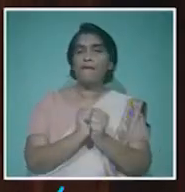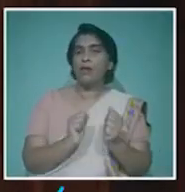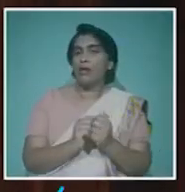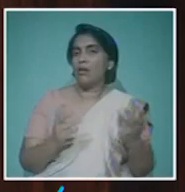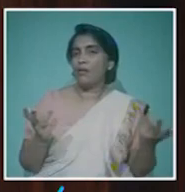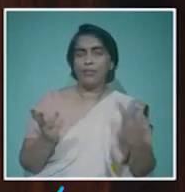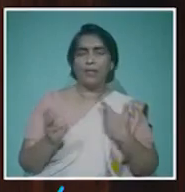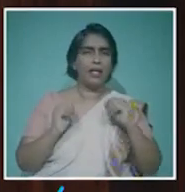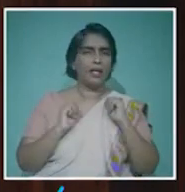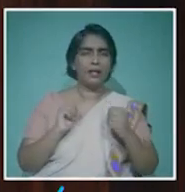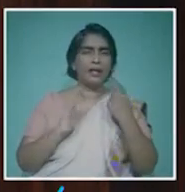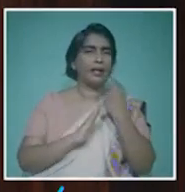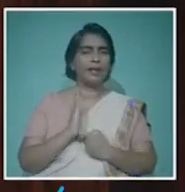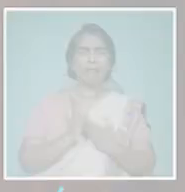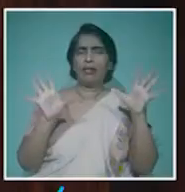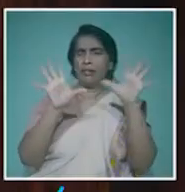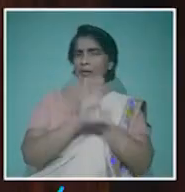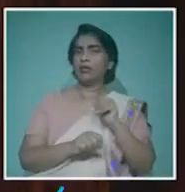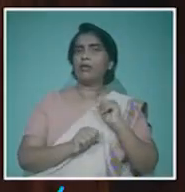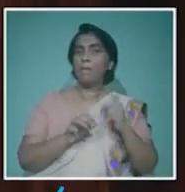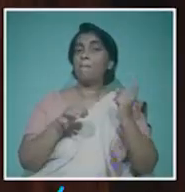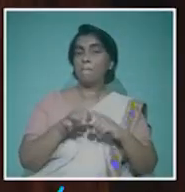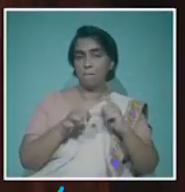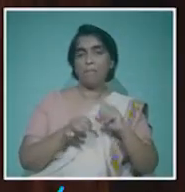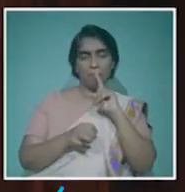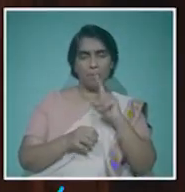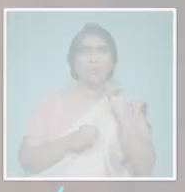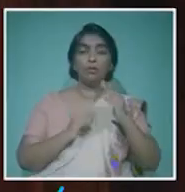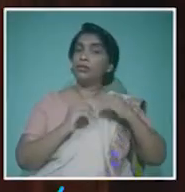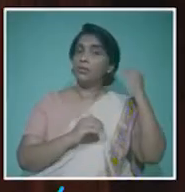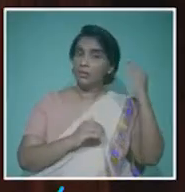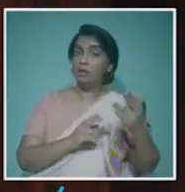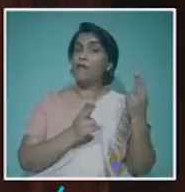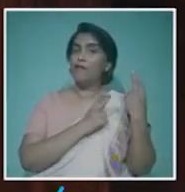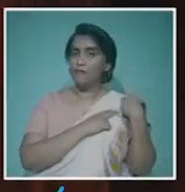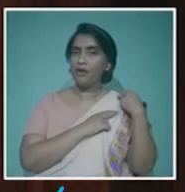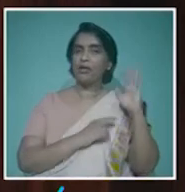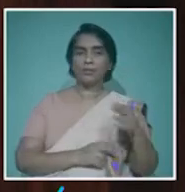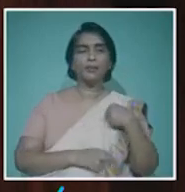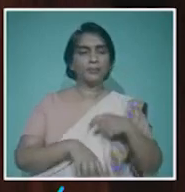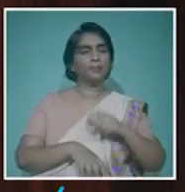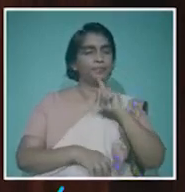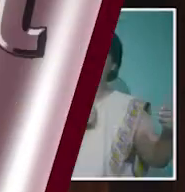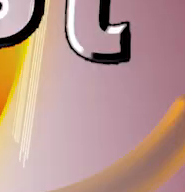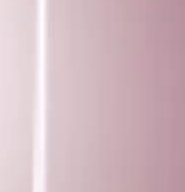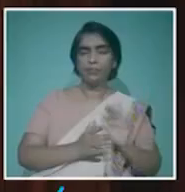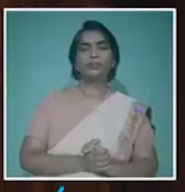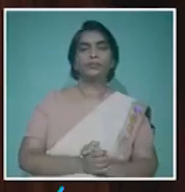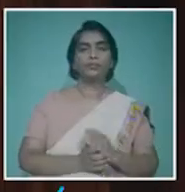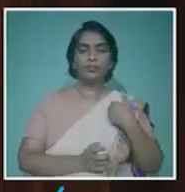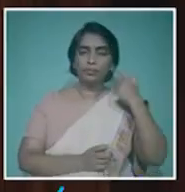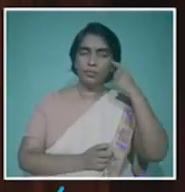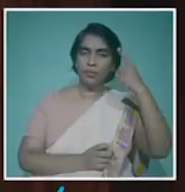කළේ නැත්තම් ඇයි මේ නීතිය වල්වදුනේ කියන ඒ ප්‍රශ්නේ මම අහනවා. ඒ අය කවදා හෝ වග කියන්න ඕනේ කියනත් මේ අවස්ථාවේදී මම කියා සිටිනවා. අපි